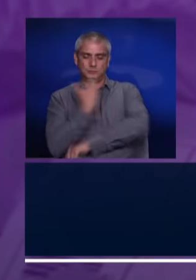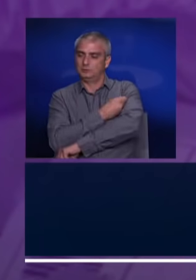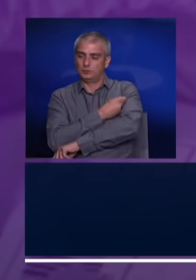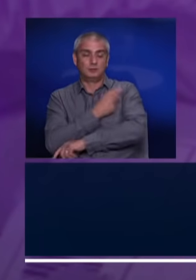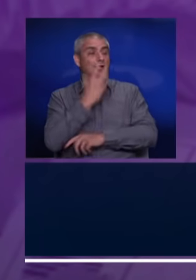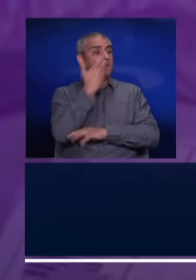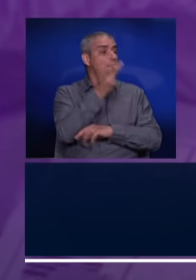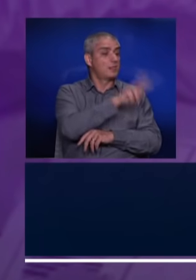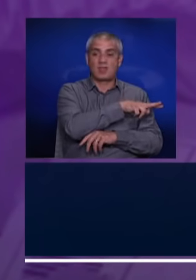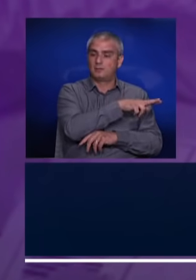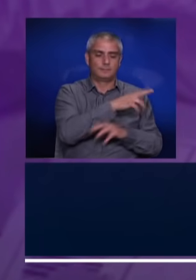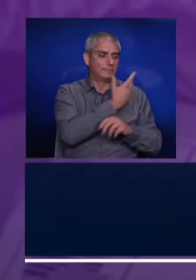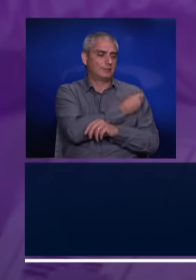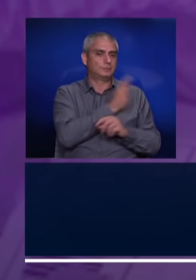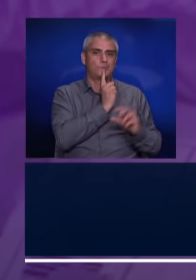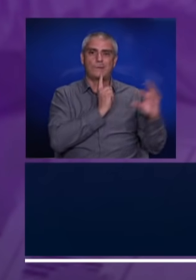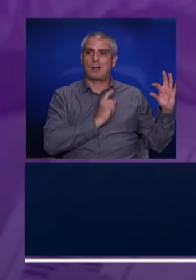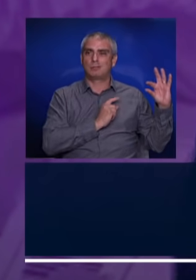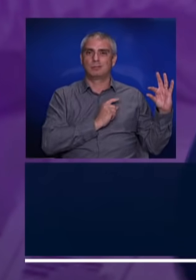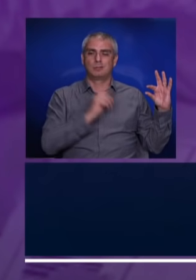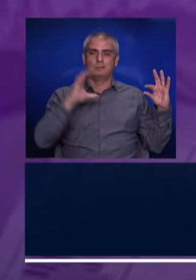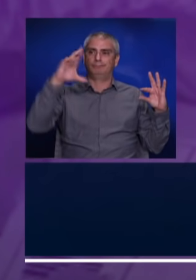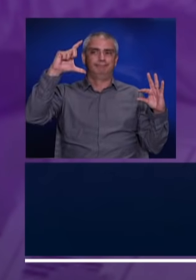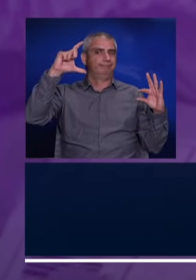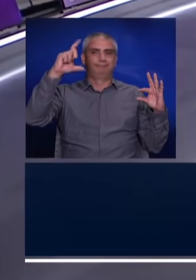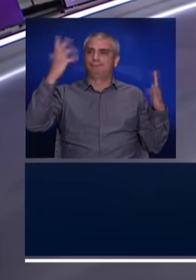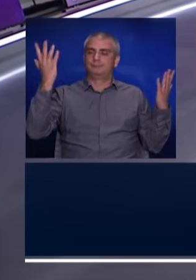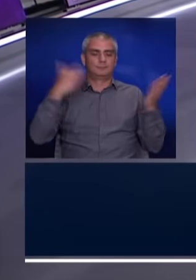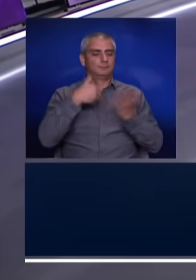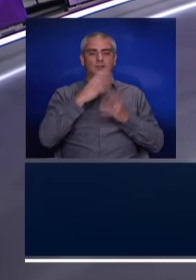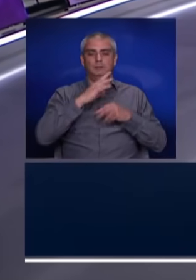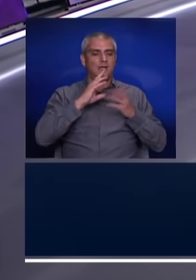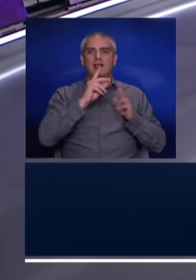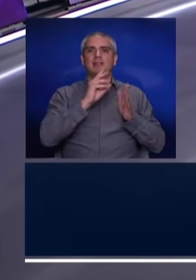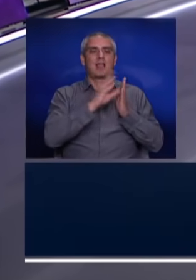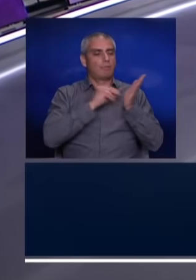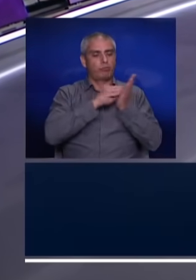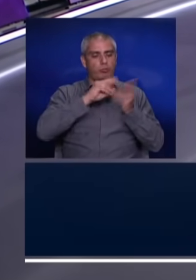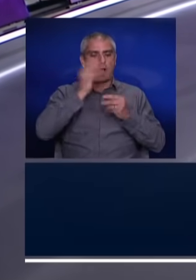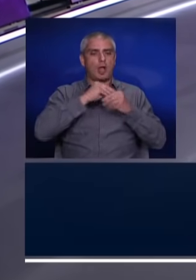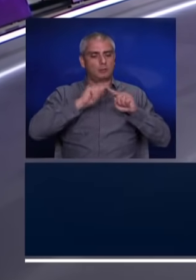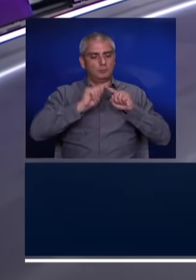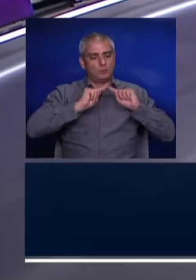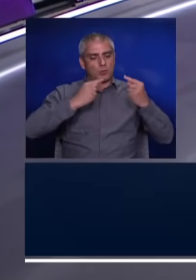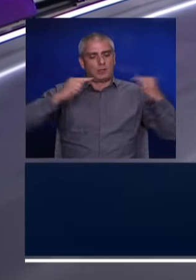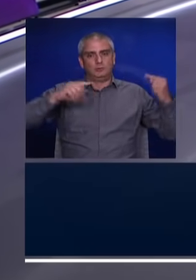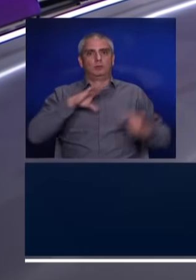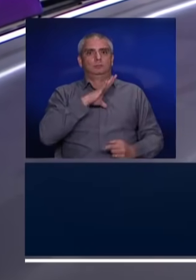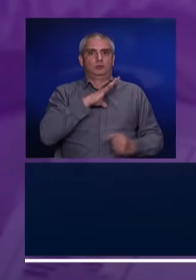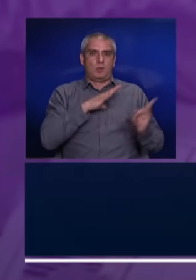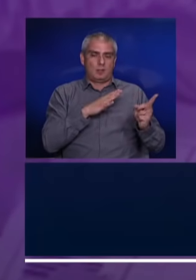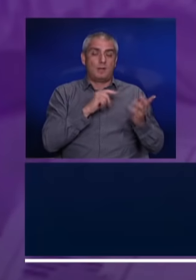עוד מדינה אחרת עם חיסון בשיעור קטן מאוד, ממשיך להשתכפל הנגיף ומייצר אותן מוטציות מסוכנות,